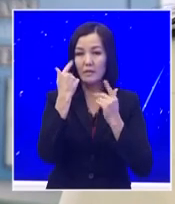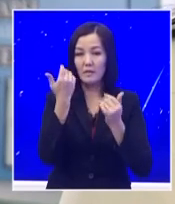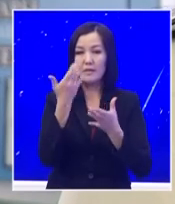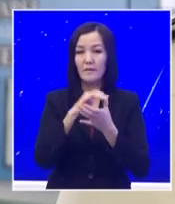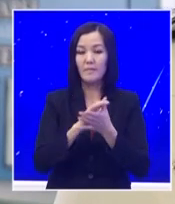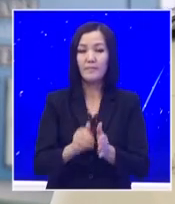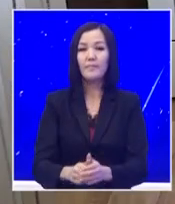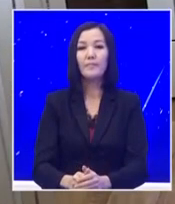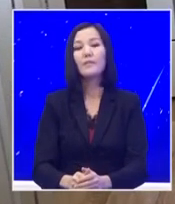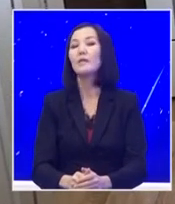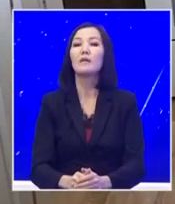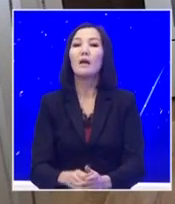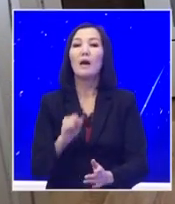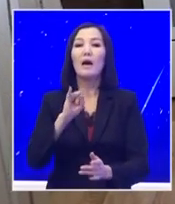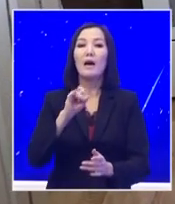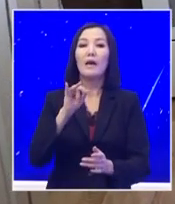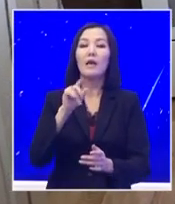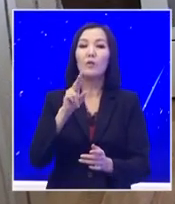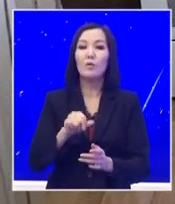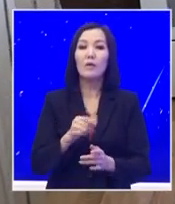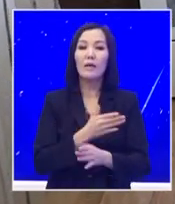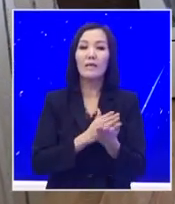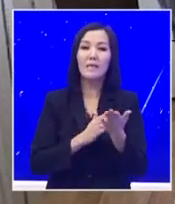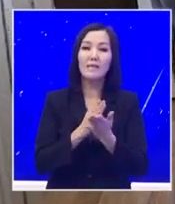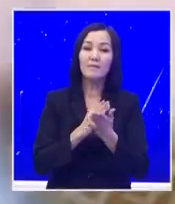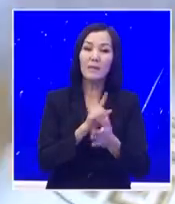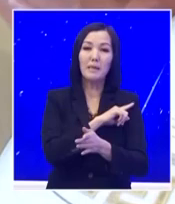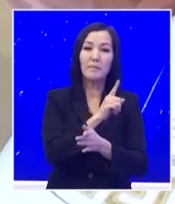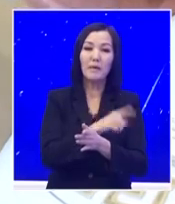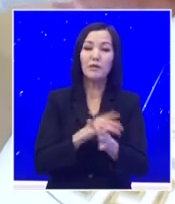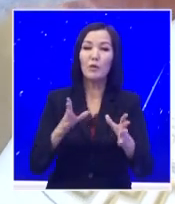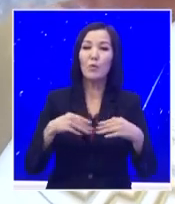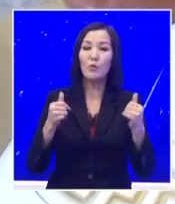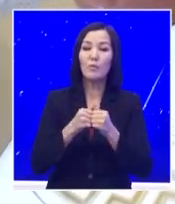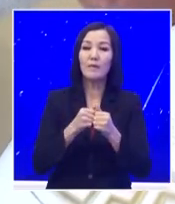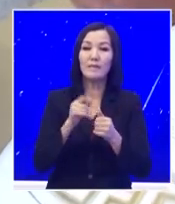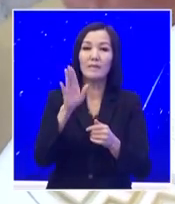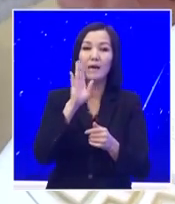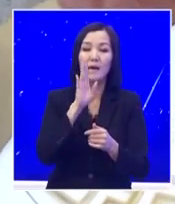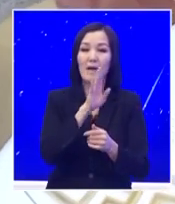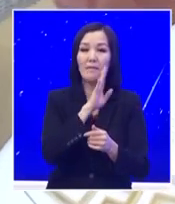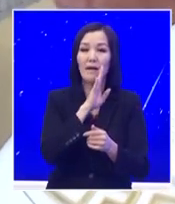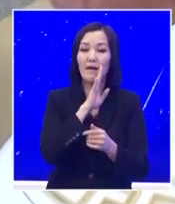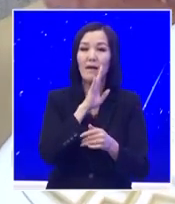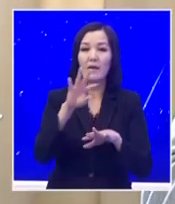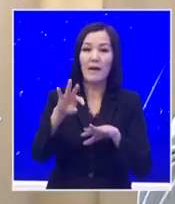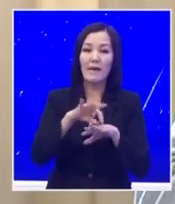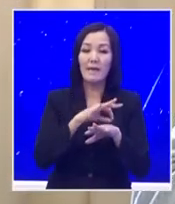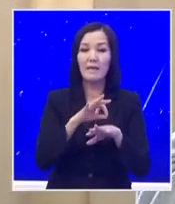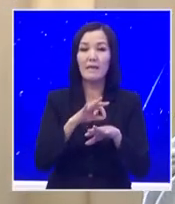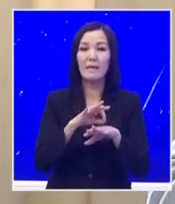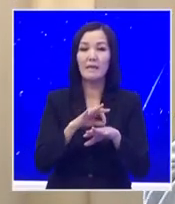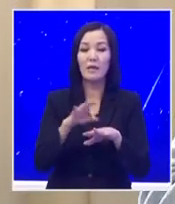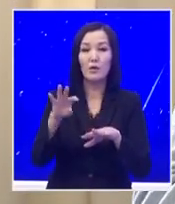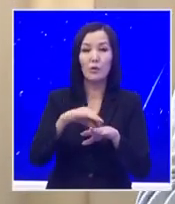анық жетті. Айгүл Мырзахан қызы қызметте мықты маман болса, отбасында аяулы жар, асыл ана шаңырақтың шуағы.